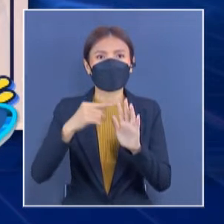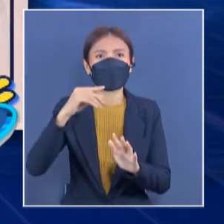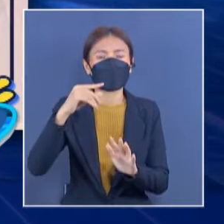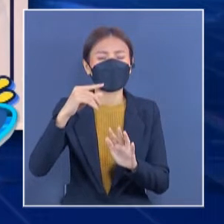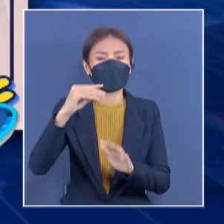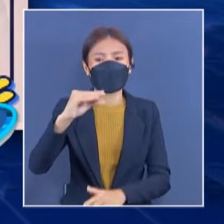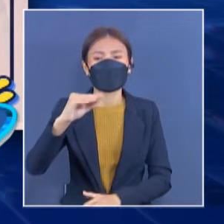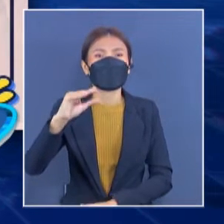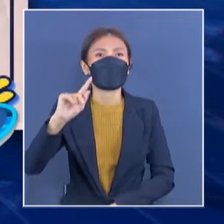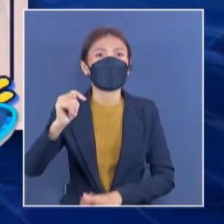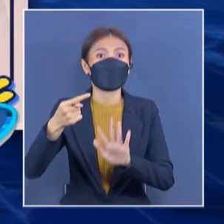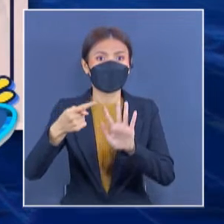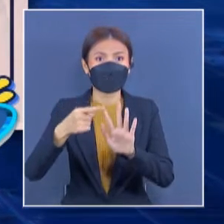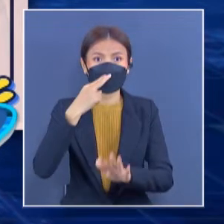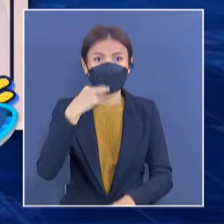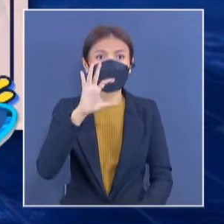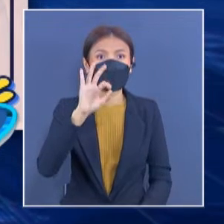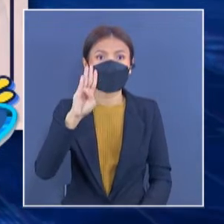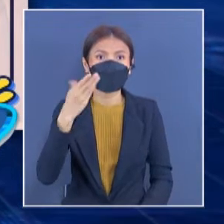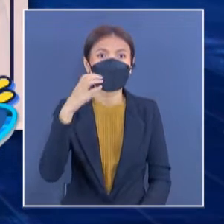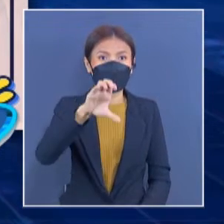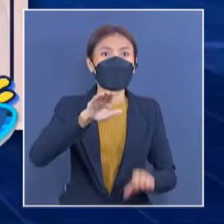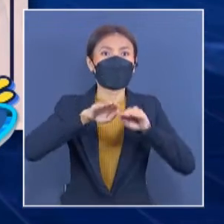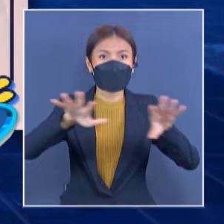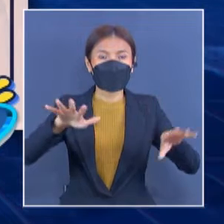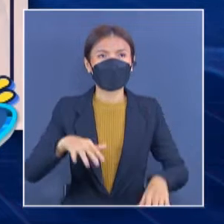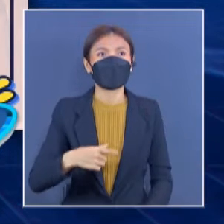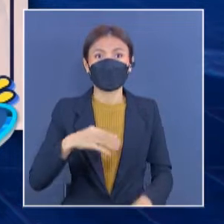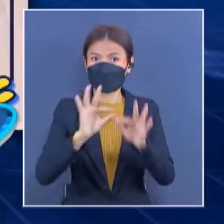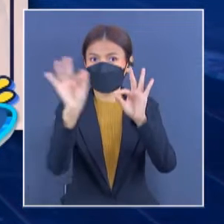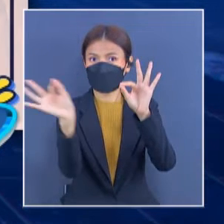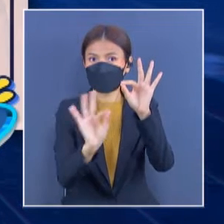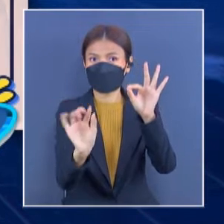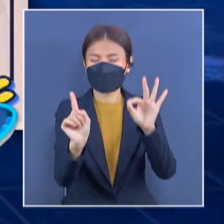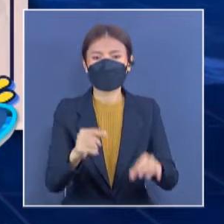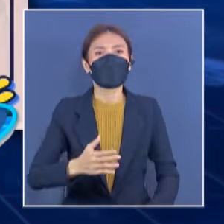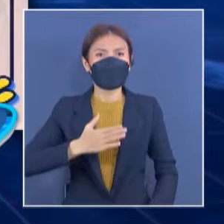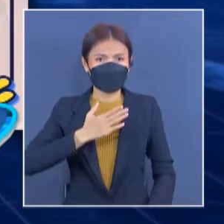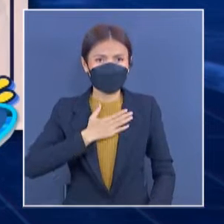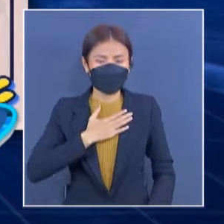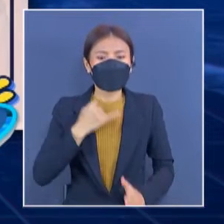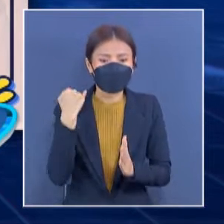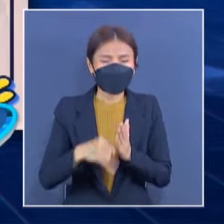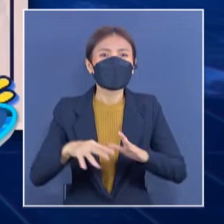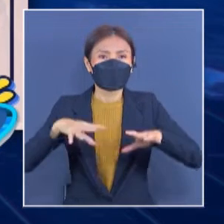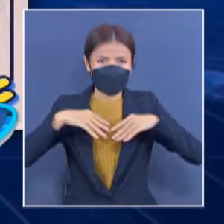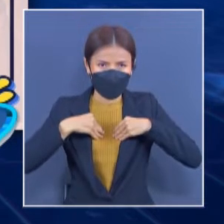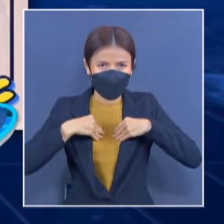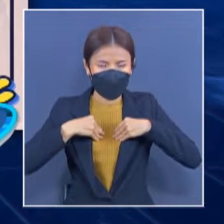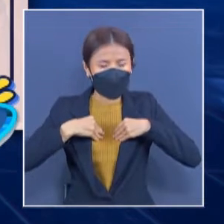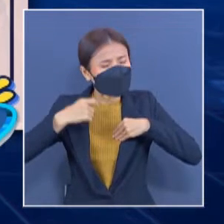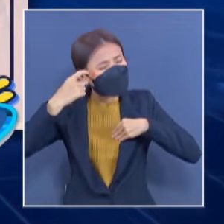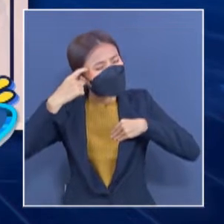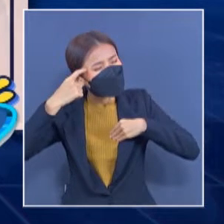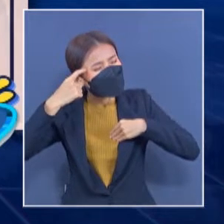ามข้อความที่โพสต์เลยนะครับขอยอมรับผิดกับสิ่งที่เกิดขึ้นทั้งหมดเพราะขาดความยับยั้งชั่งใจและความ